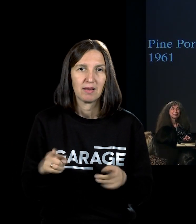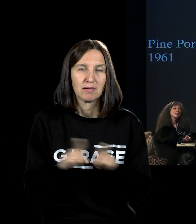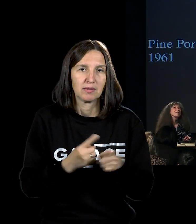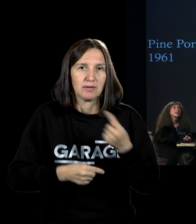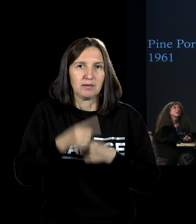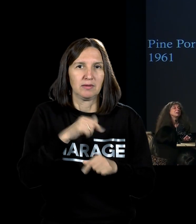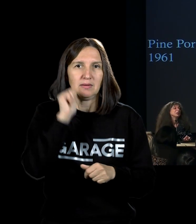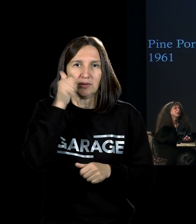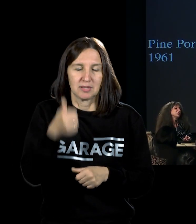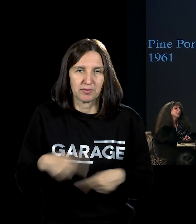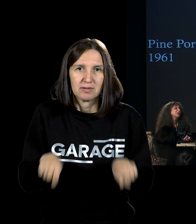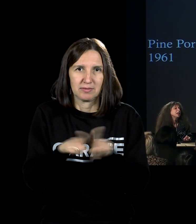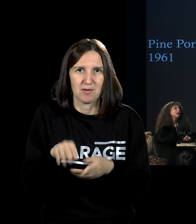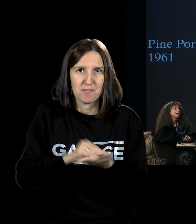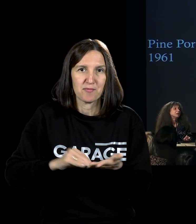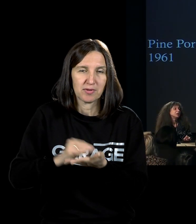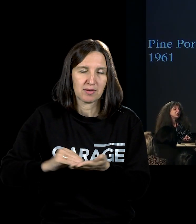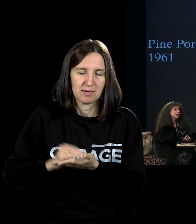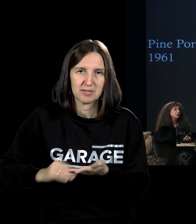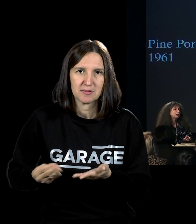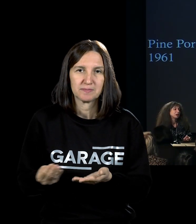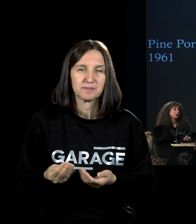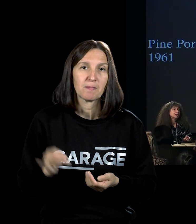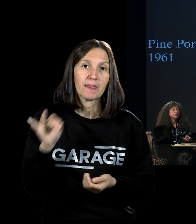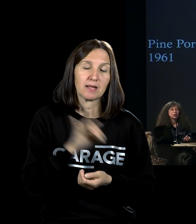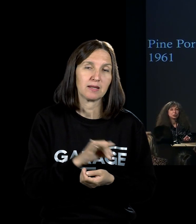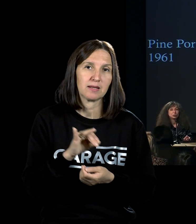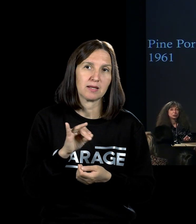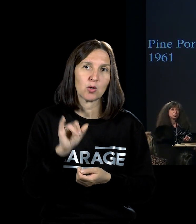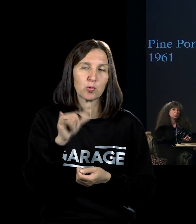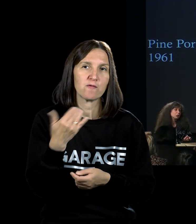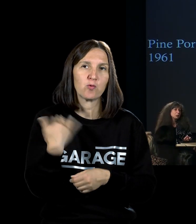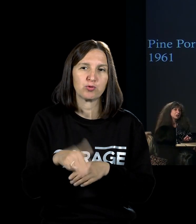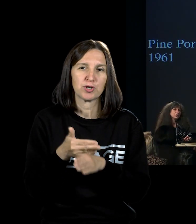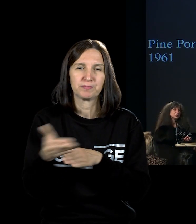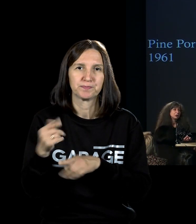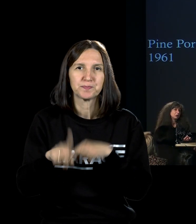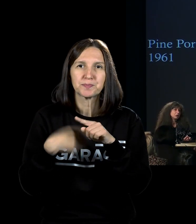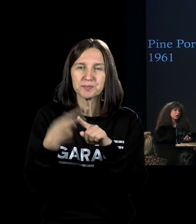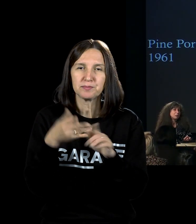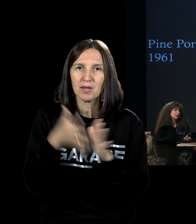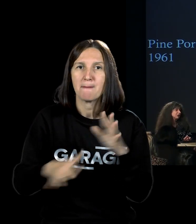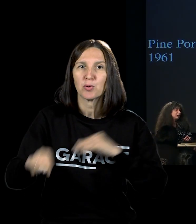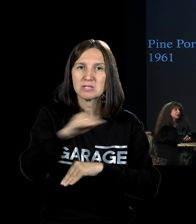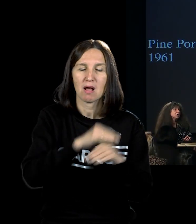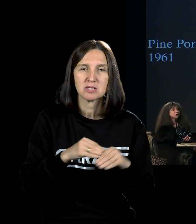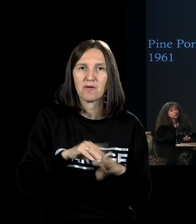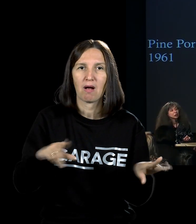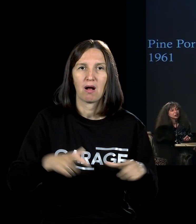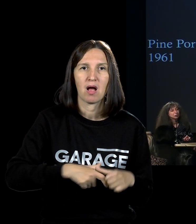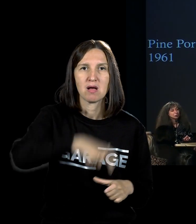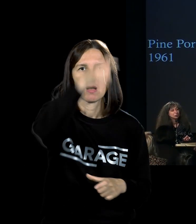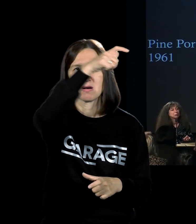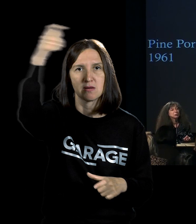же, как она была в начале. Возникают пространства, в которых вот как, тоже пространство рамы для зрителя,